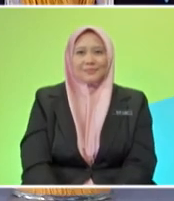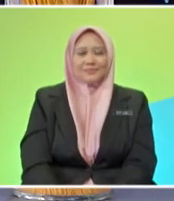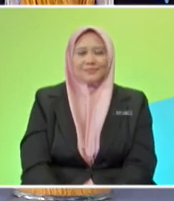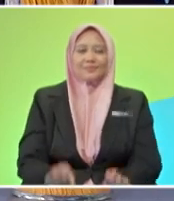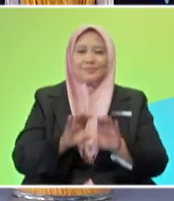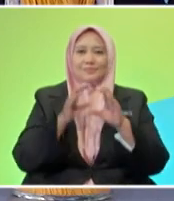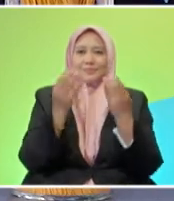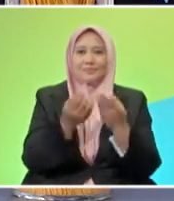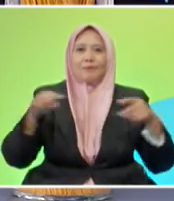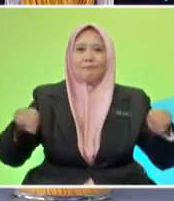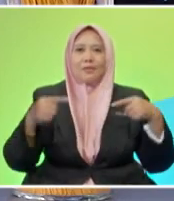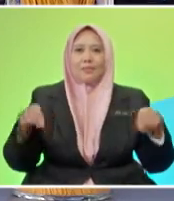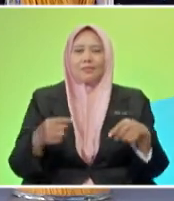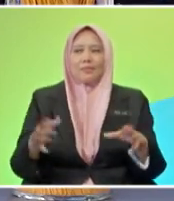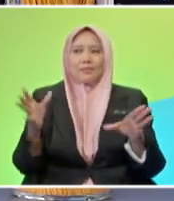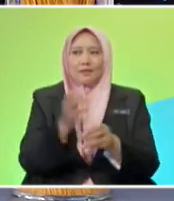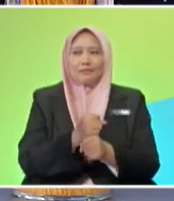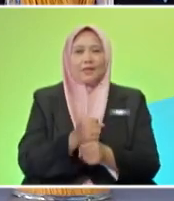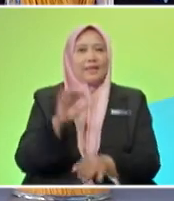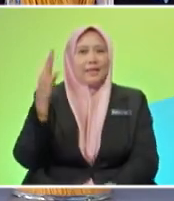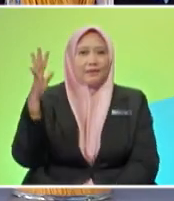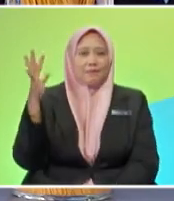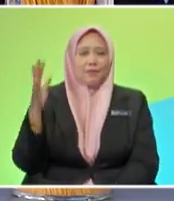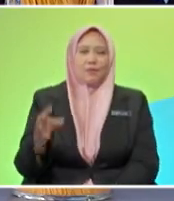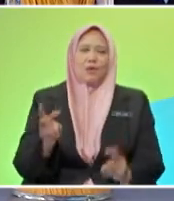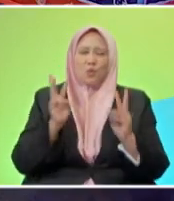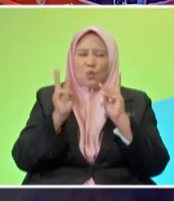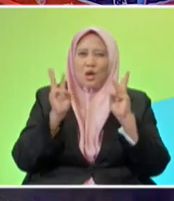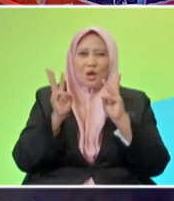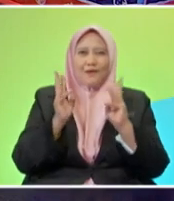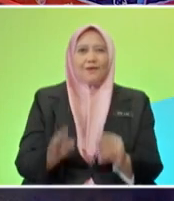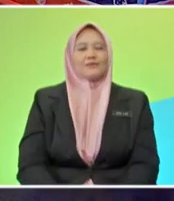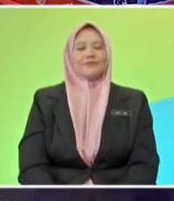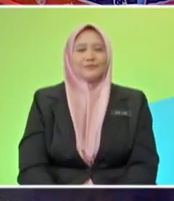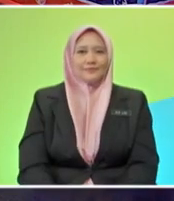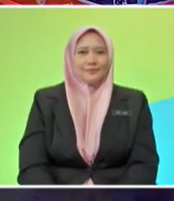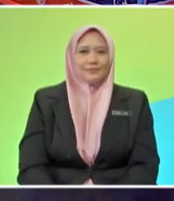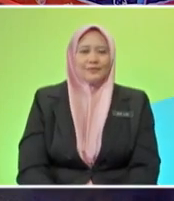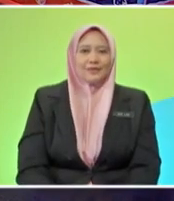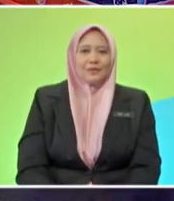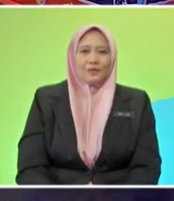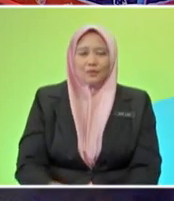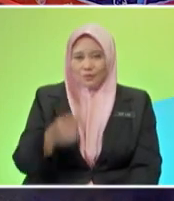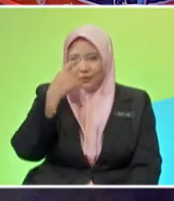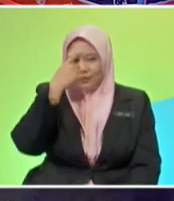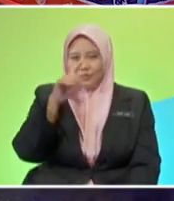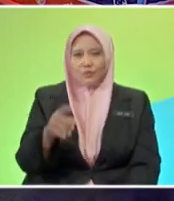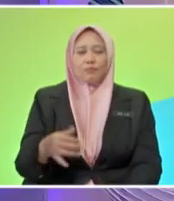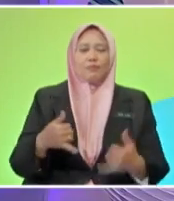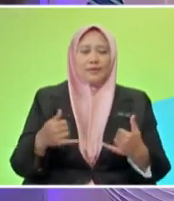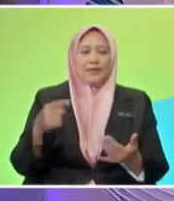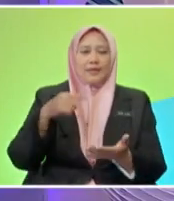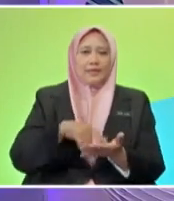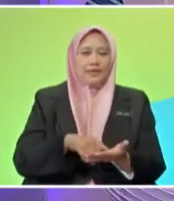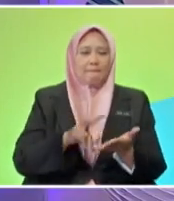pasta mendahului kerana mendapat 15 wah. Wah. Nampaknya pusingan permainan ini